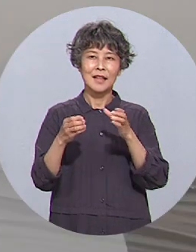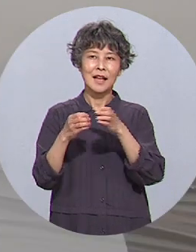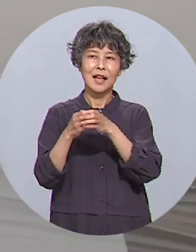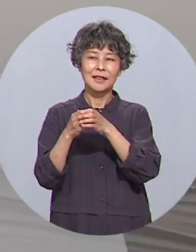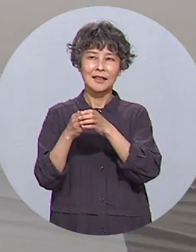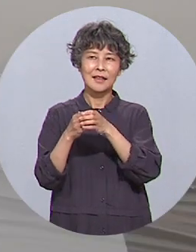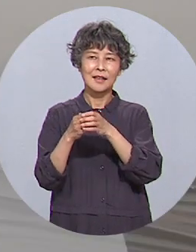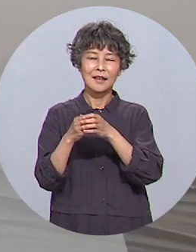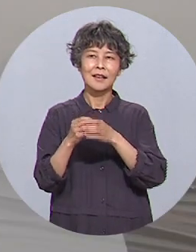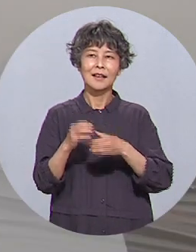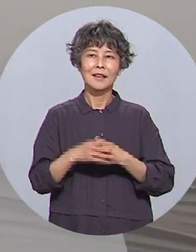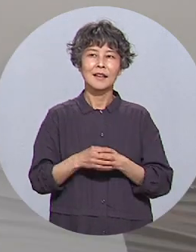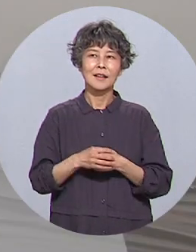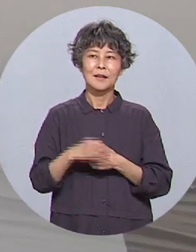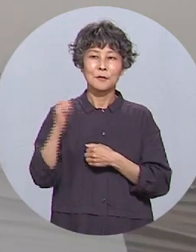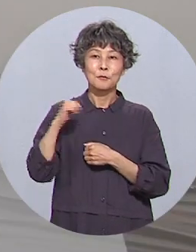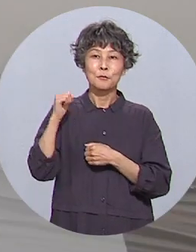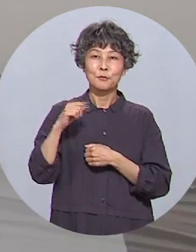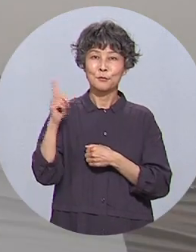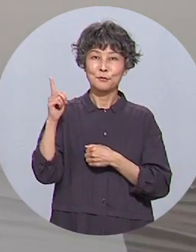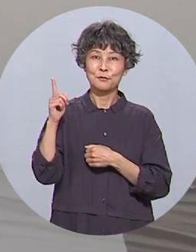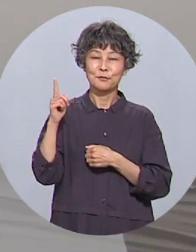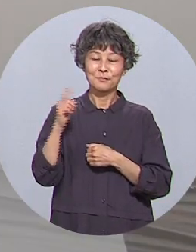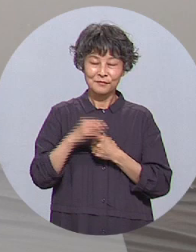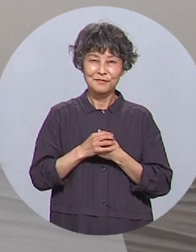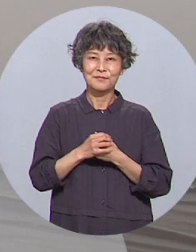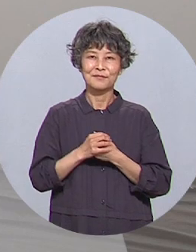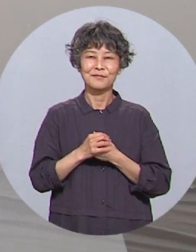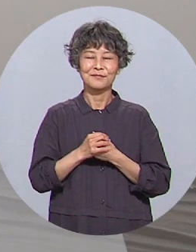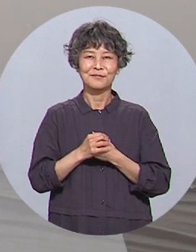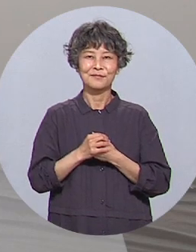こうだ。 うんうんって言ってくれてるし。